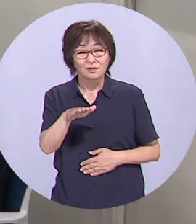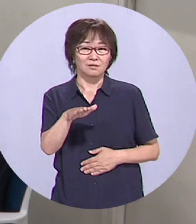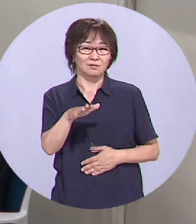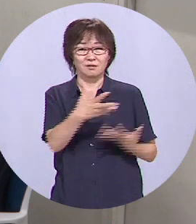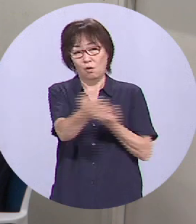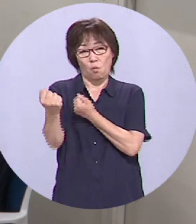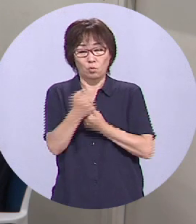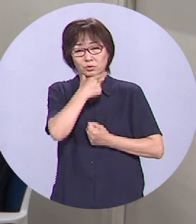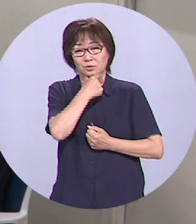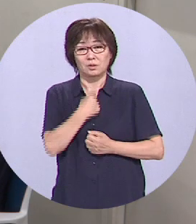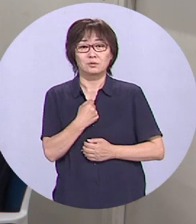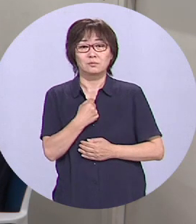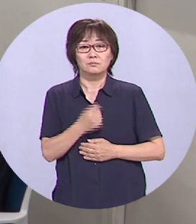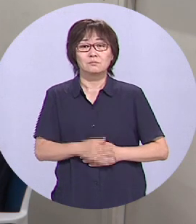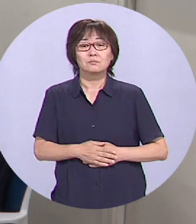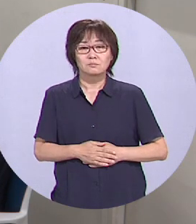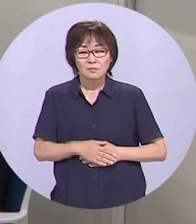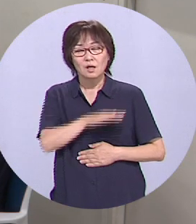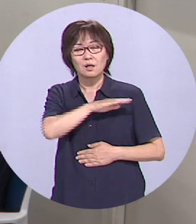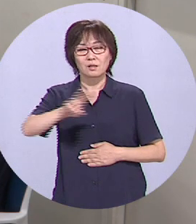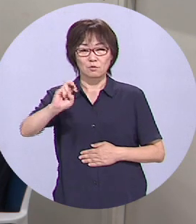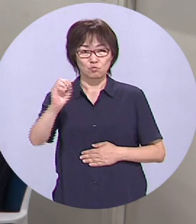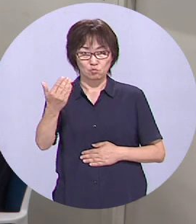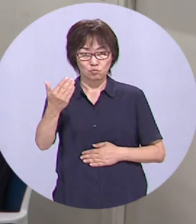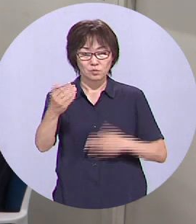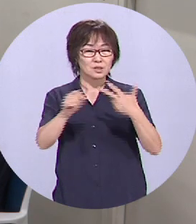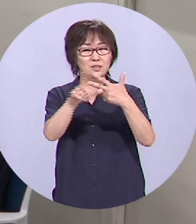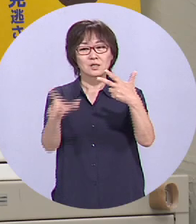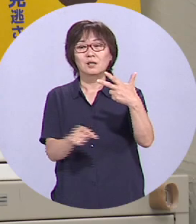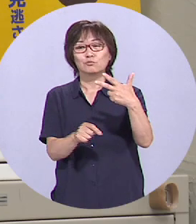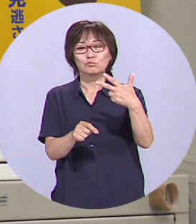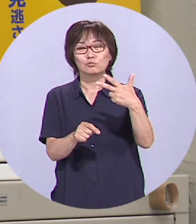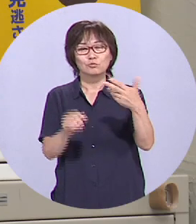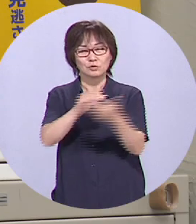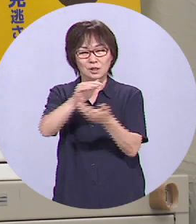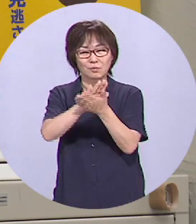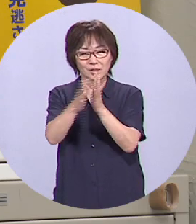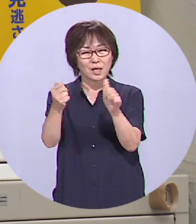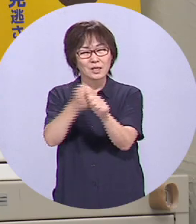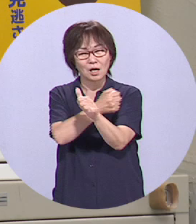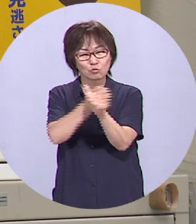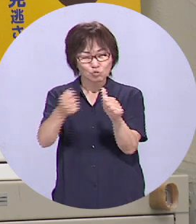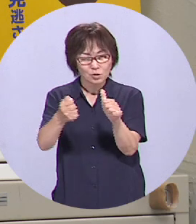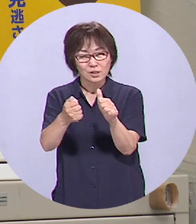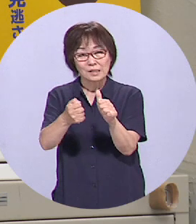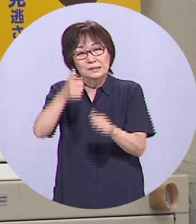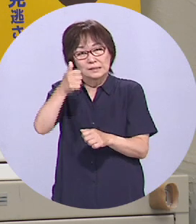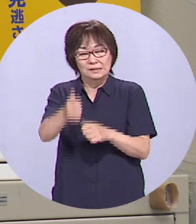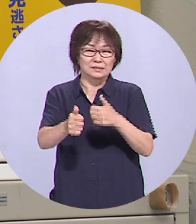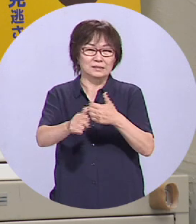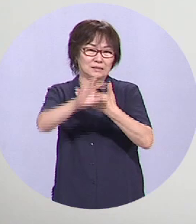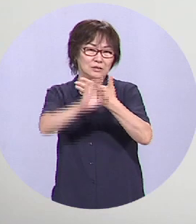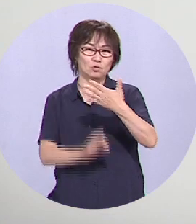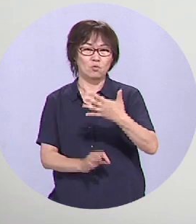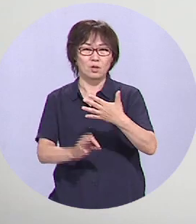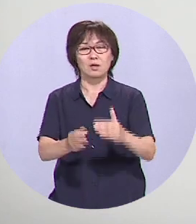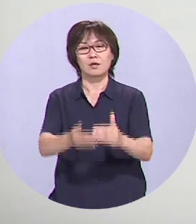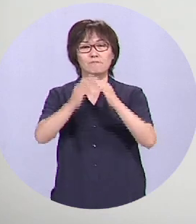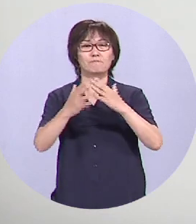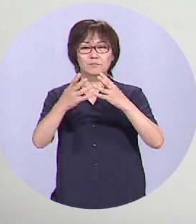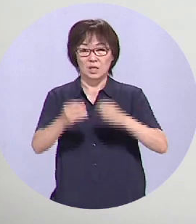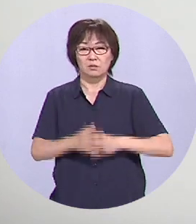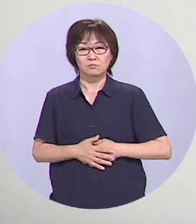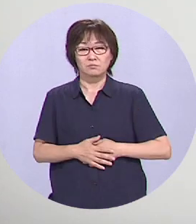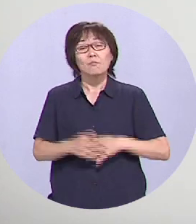で共有していただくため、平成29年7月埼玉県虐待禁止条例が制定されました。虐待